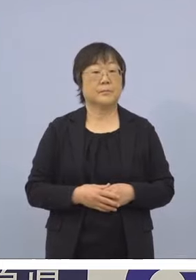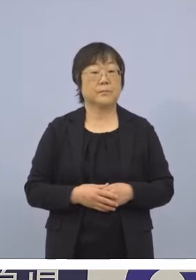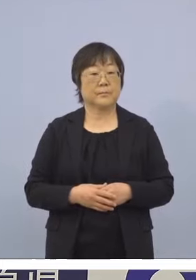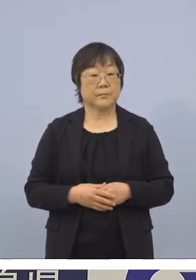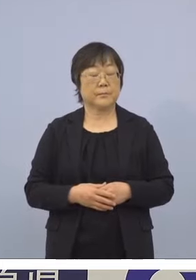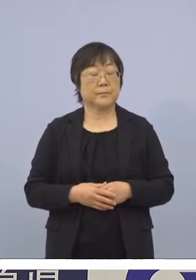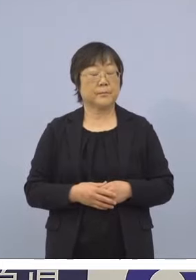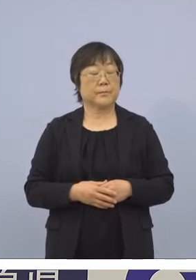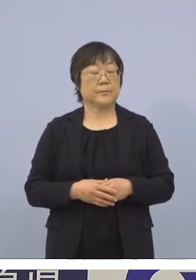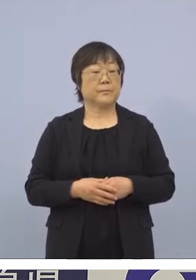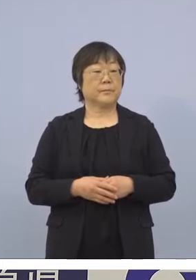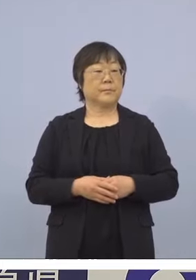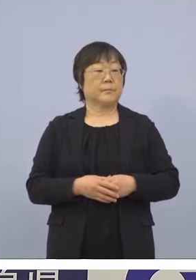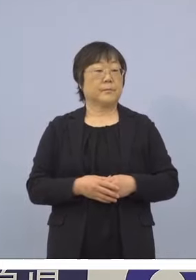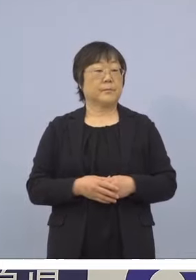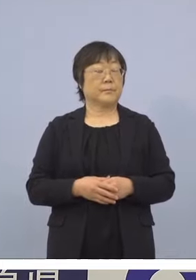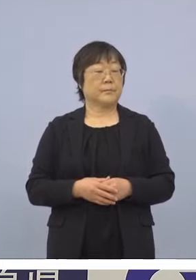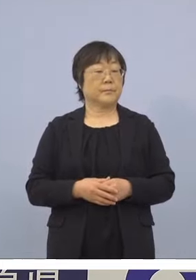なんていうんだろう。